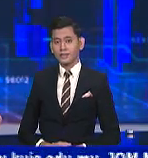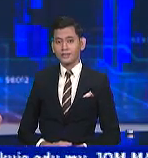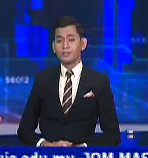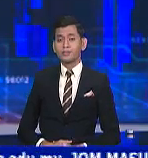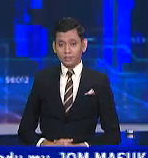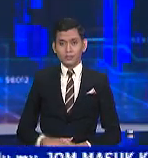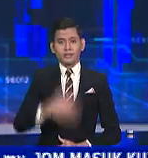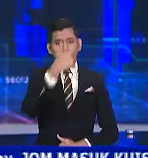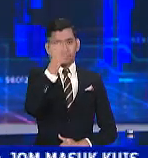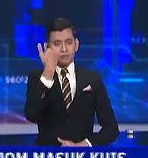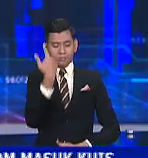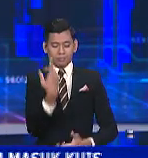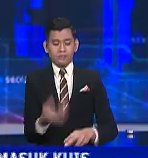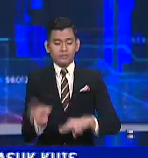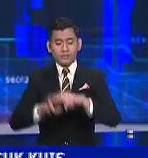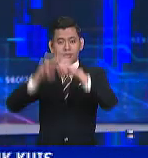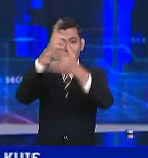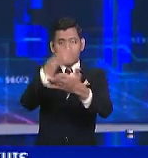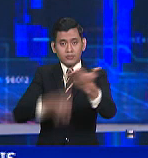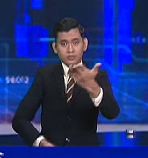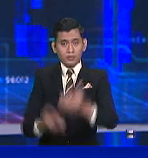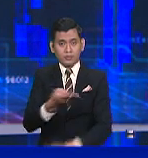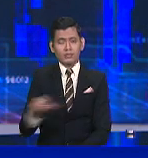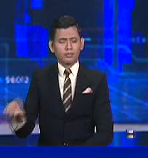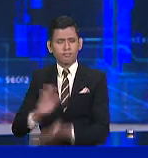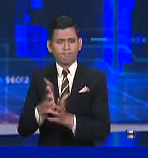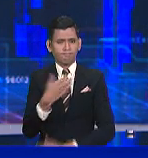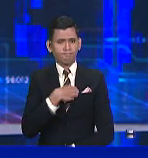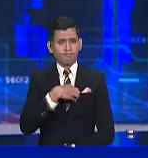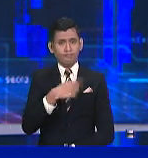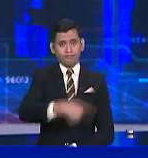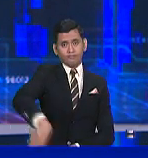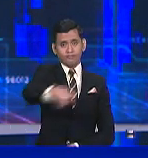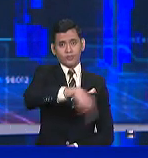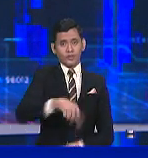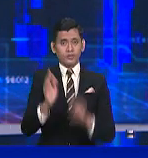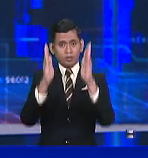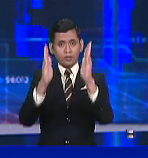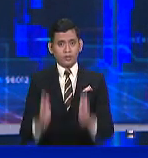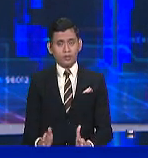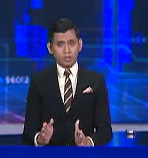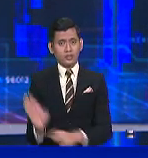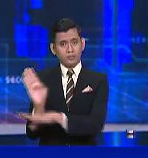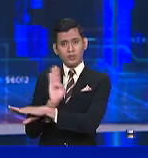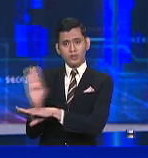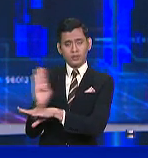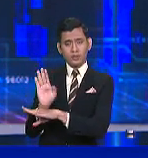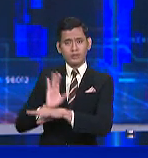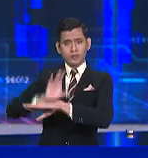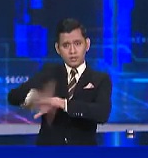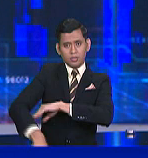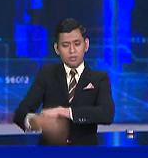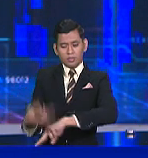Isu kenaikan harga barang sering menjadi rungutan orang ramai. Menurut para peniaga, mereka terpaksa menaikkan